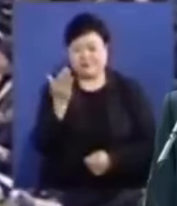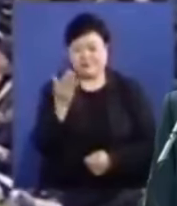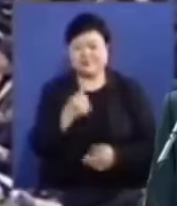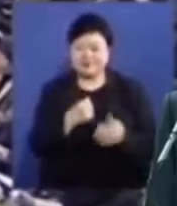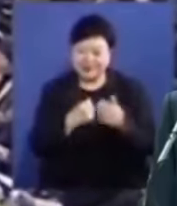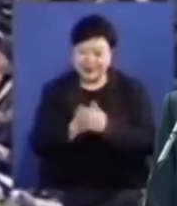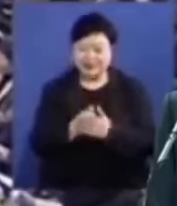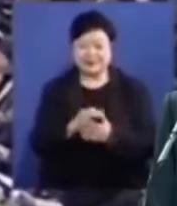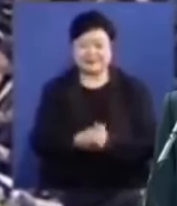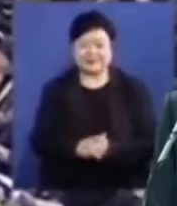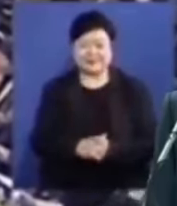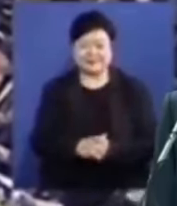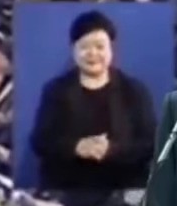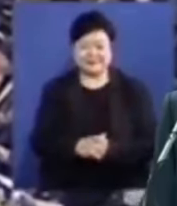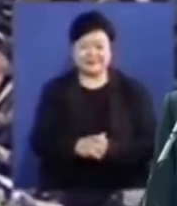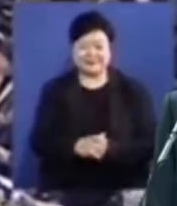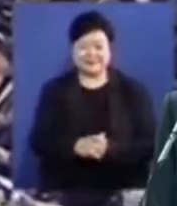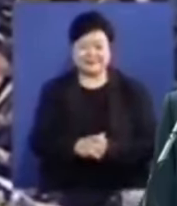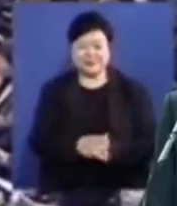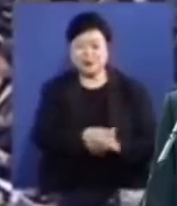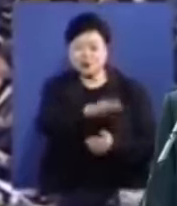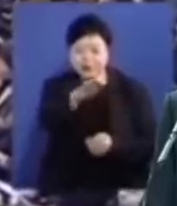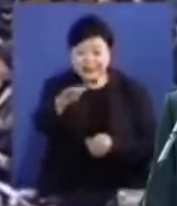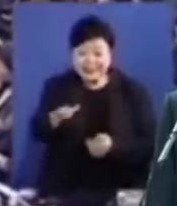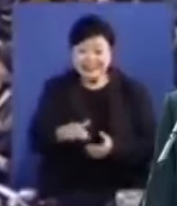그렇기 때문에 우리들이